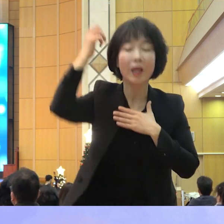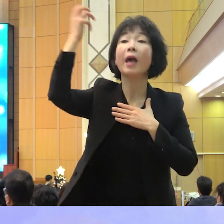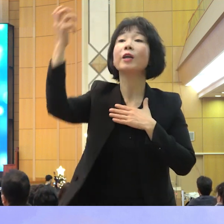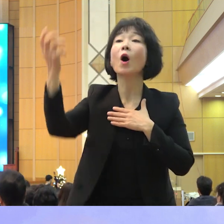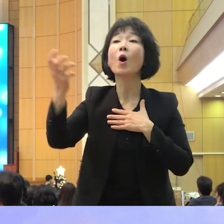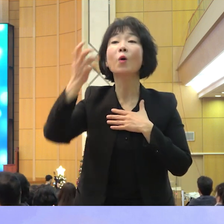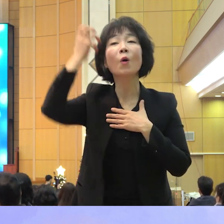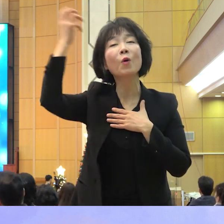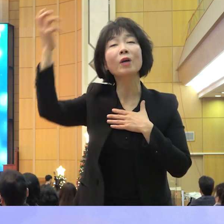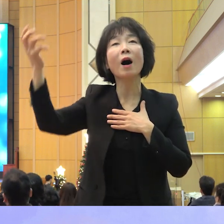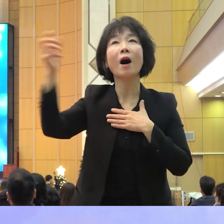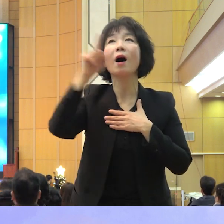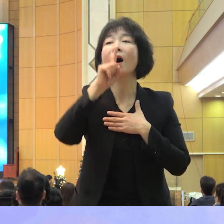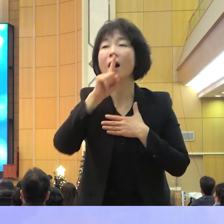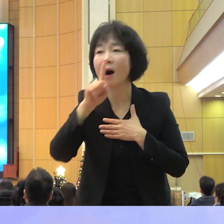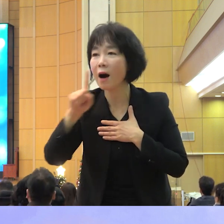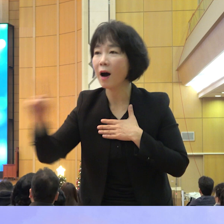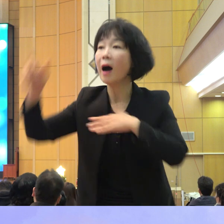내